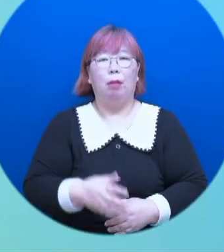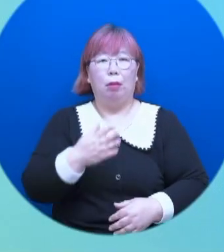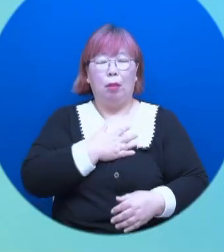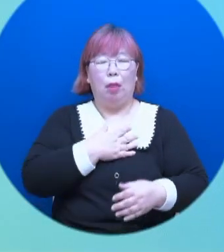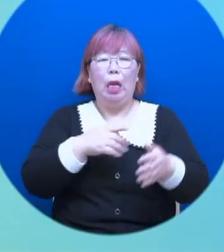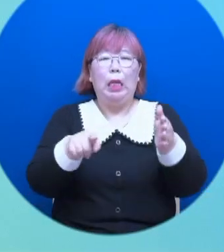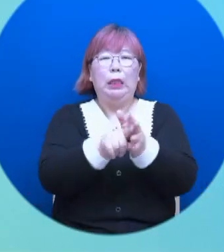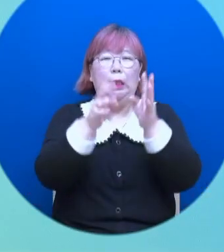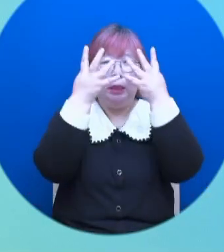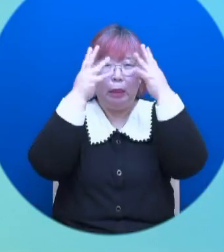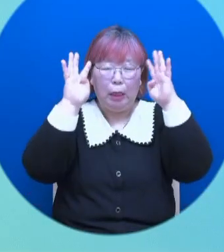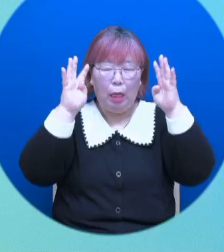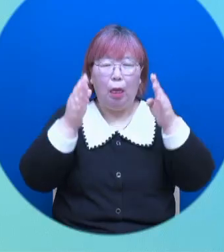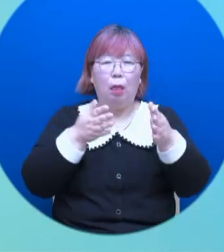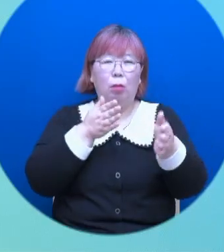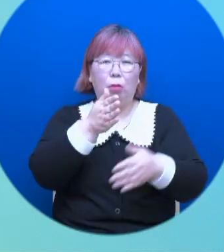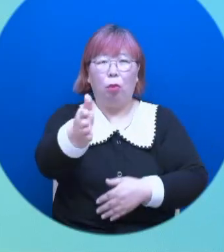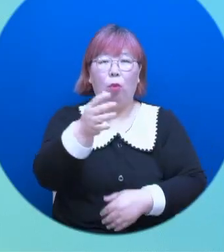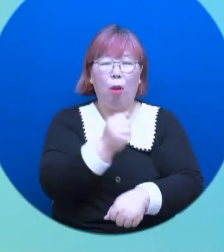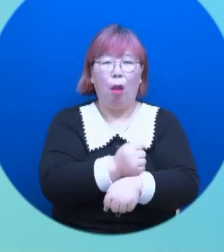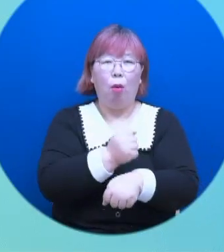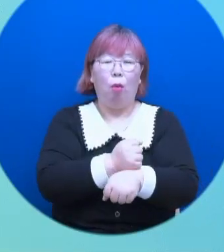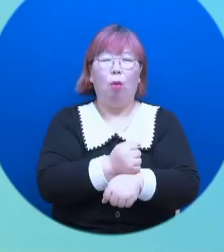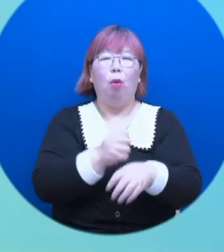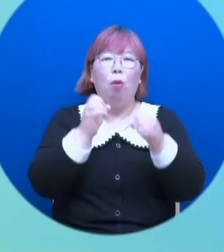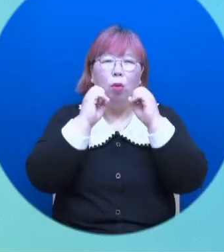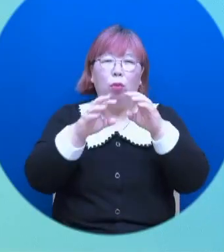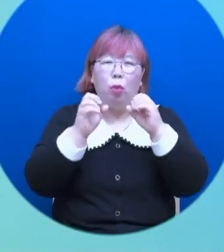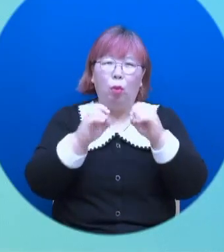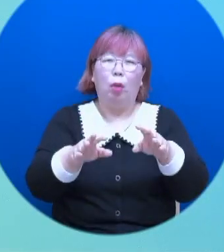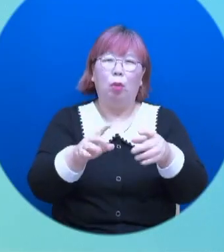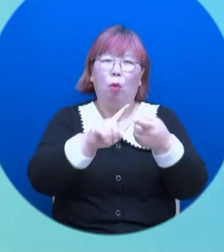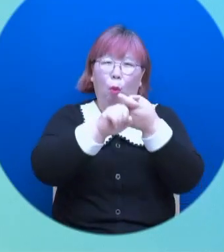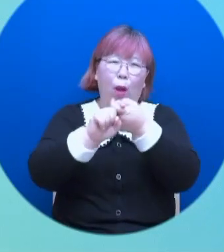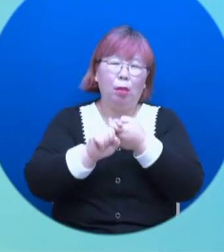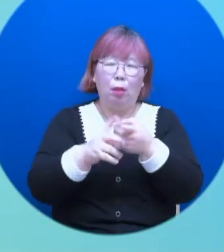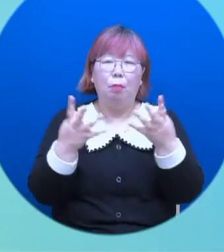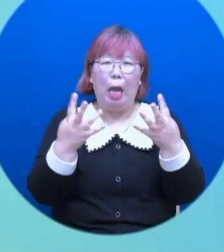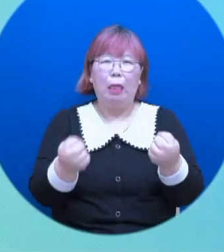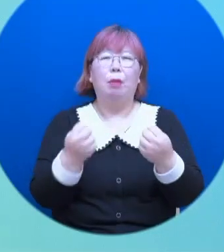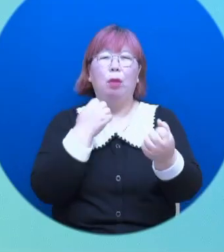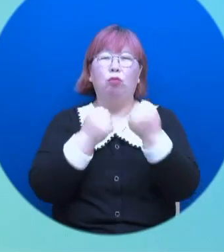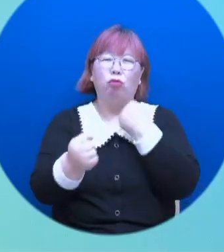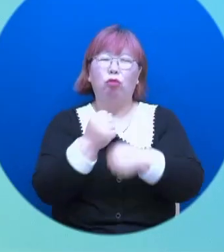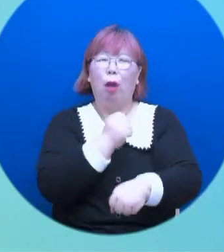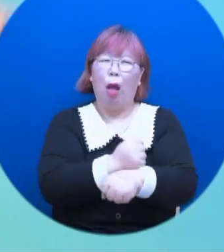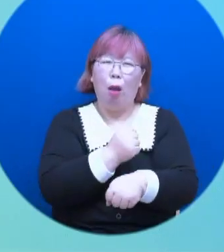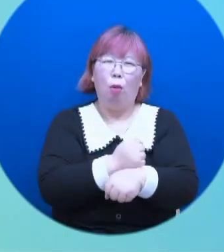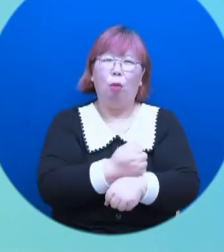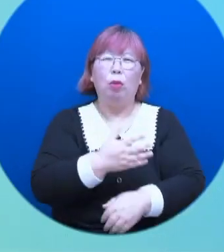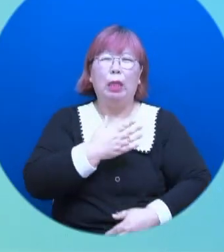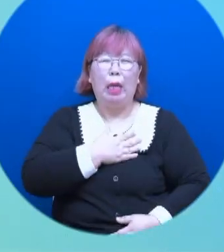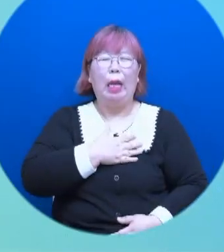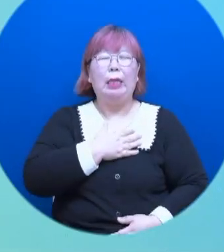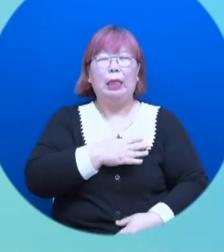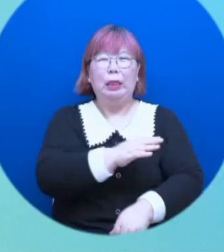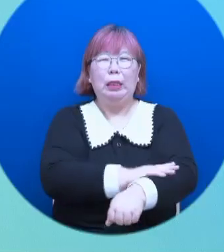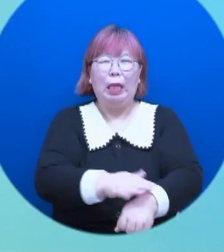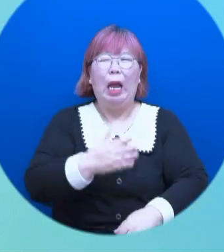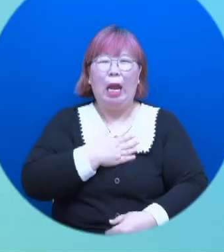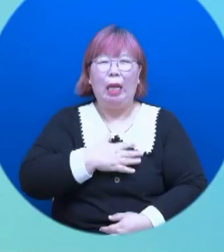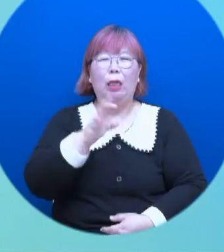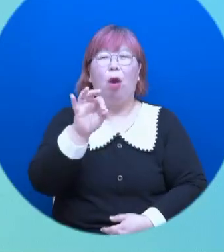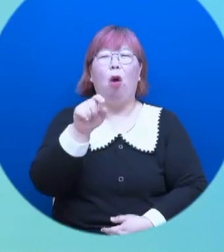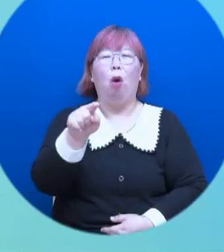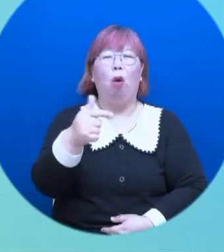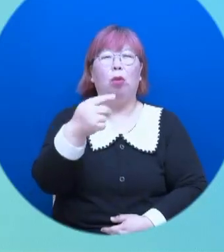전공하고 선교에도 관심이 꽤나 있는데도 불구하고 그 몇 분 정도, 우리가 잘 알고 있는 언더우드